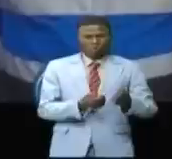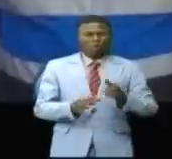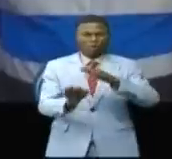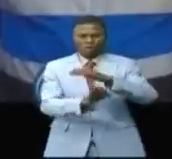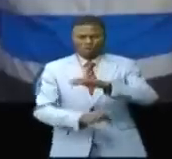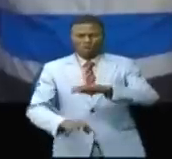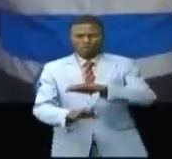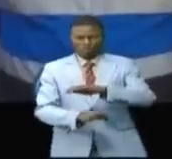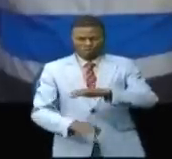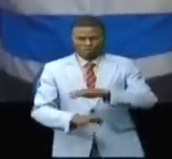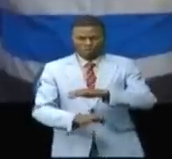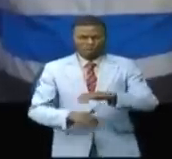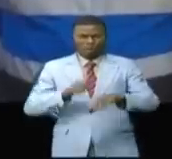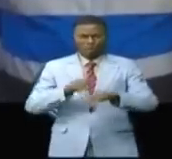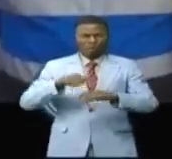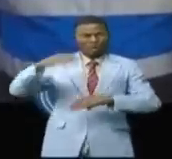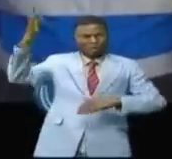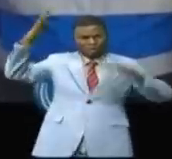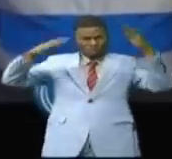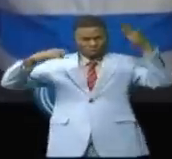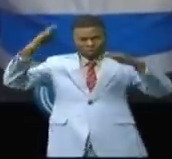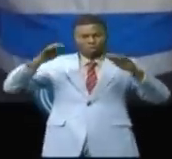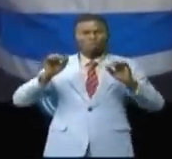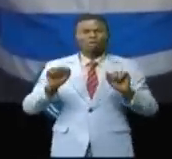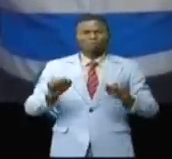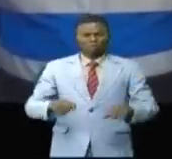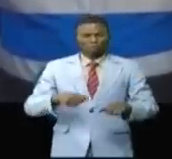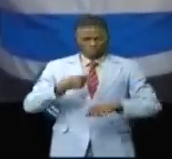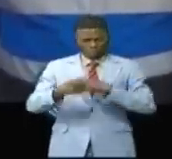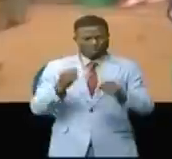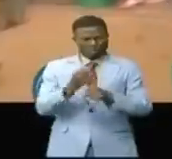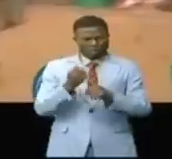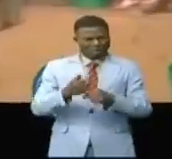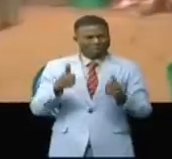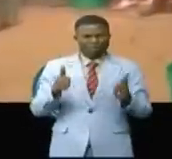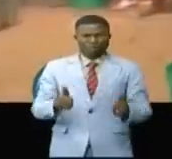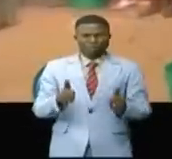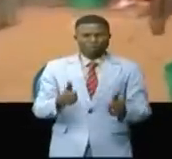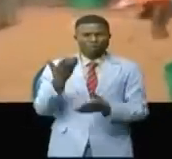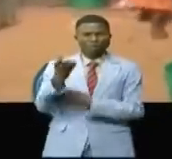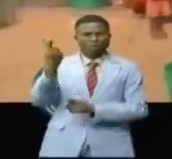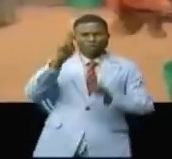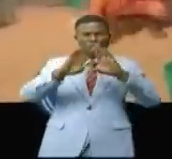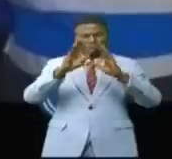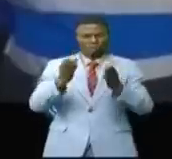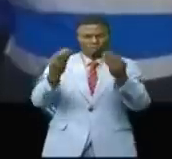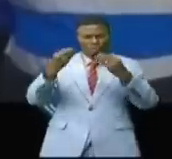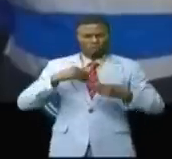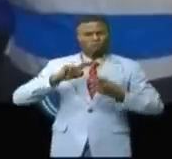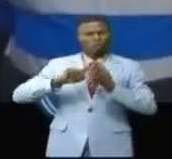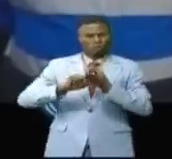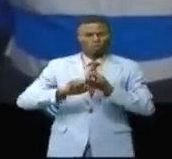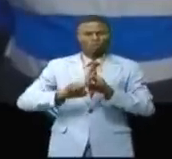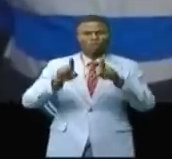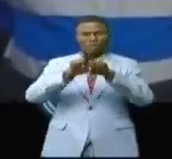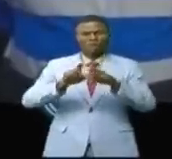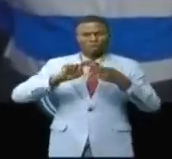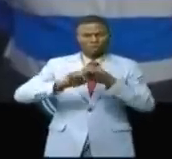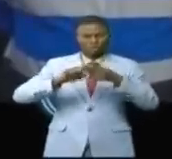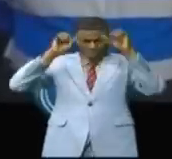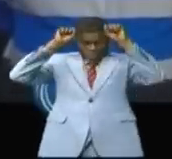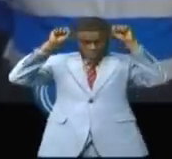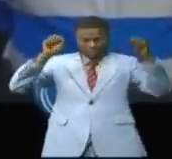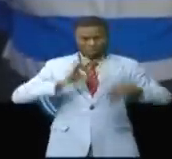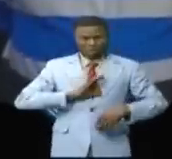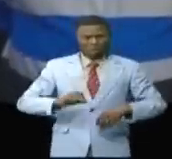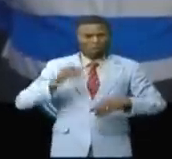est que pendant la saison des pluies nous pouvons faire des tableaux éliminés dans des mains de la population et la confiance au pénal gouverneurs des provinces